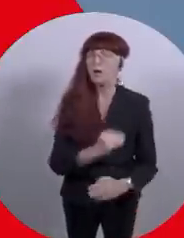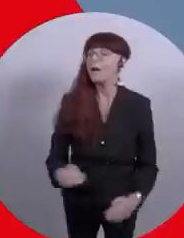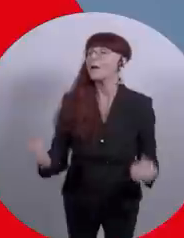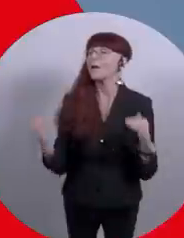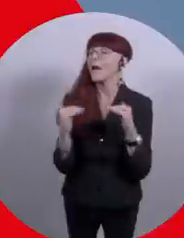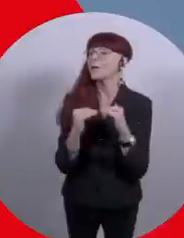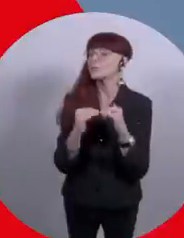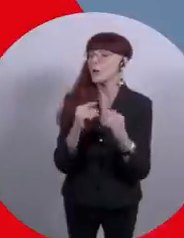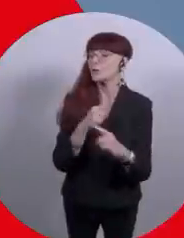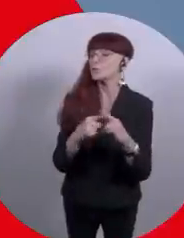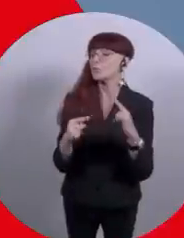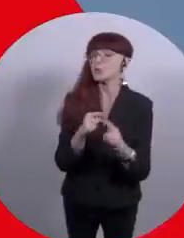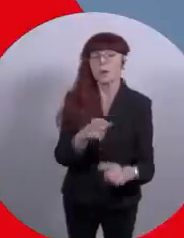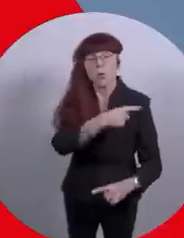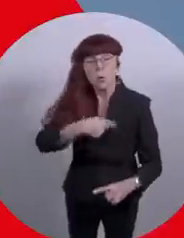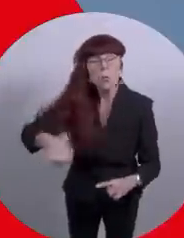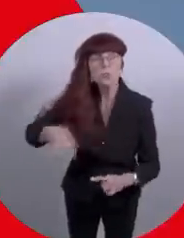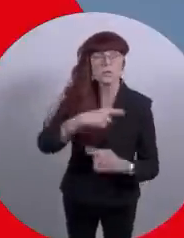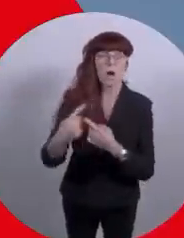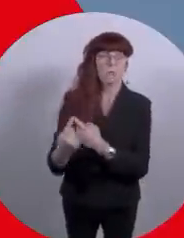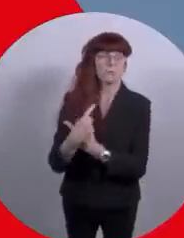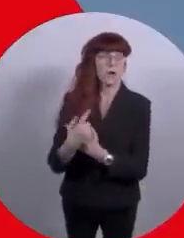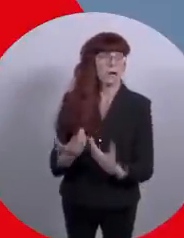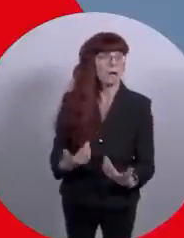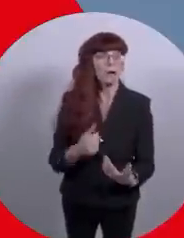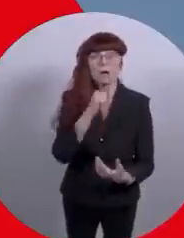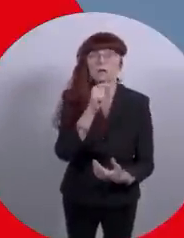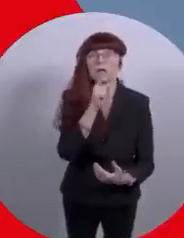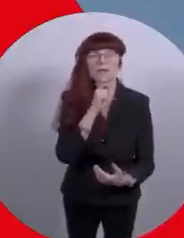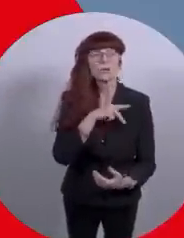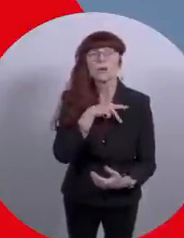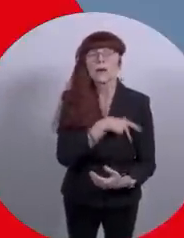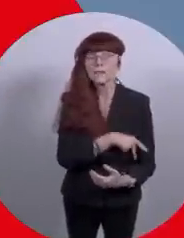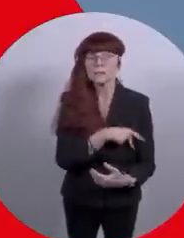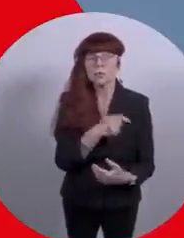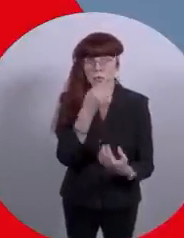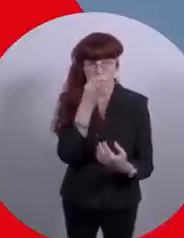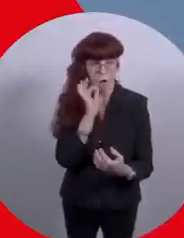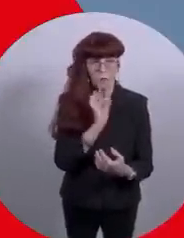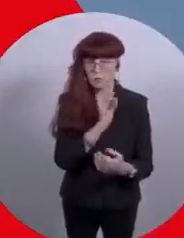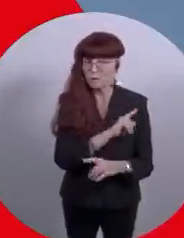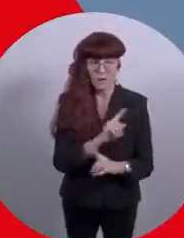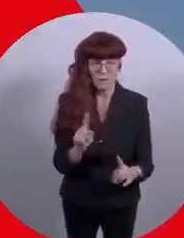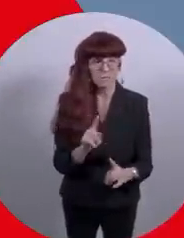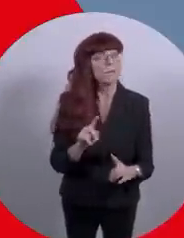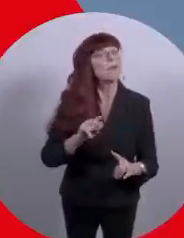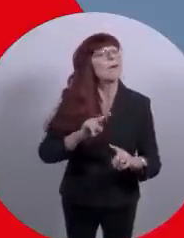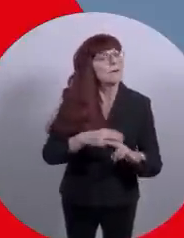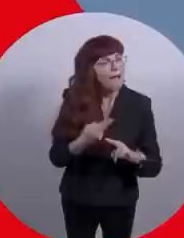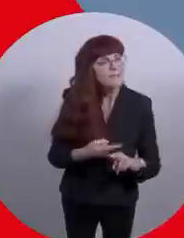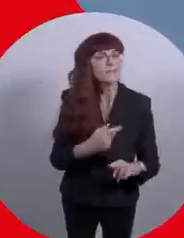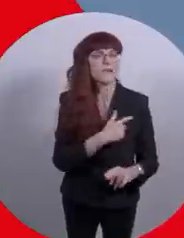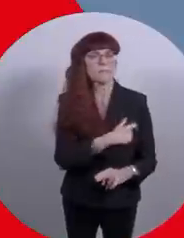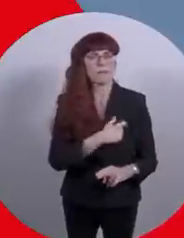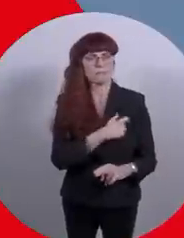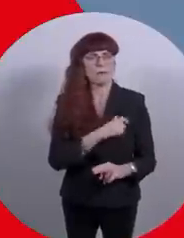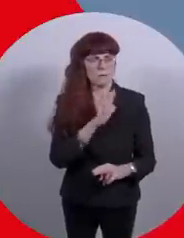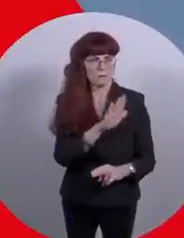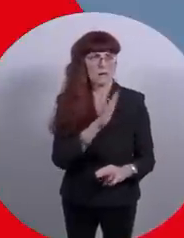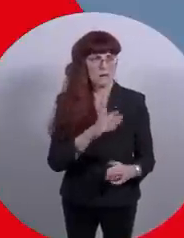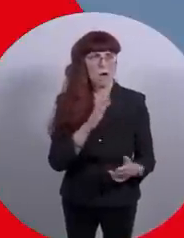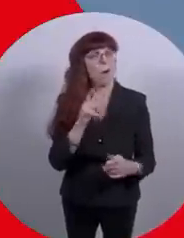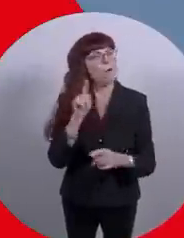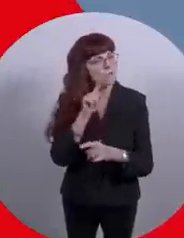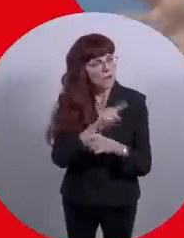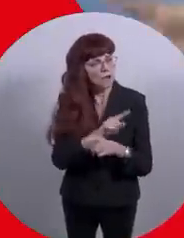ist unser aller Auftrag nicht nur jener der SPÖ-Frauen ein Auftrag der Gesamtpartei und diesem Auftrag müssen wir